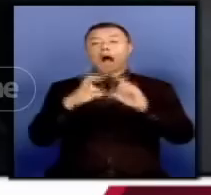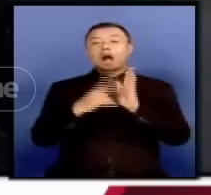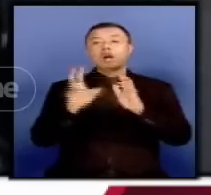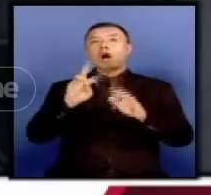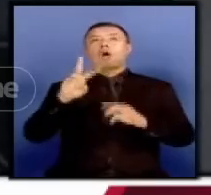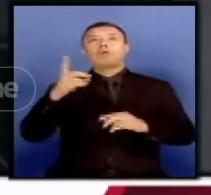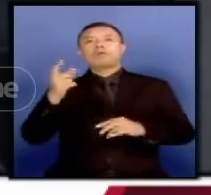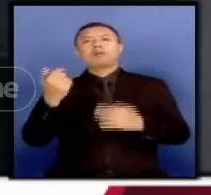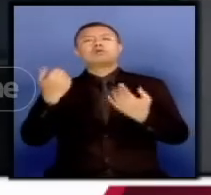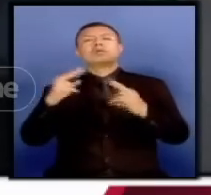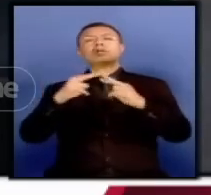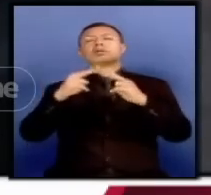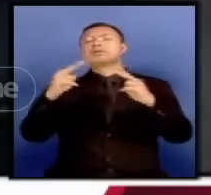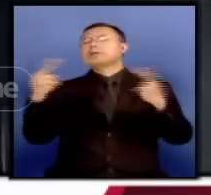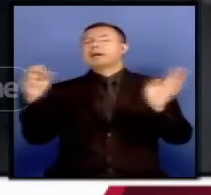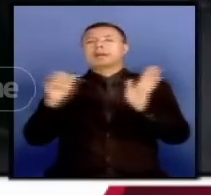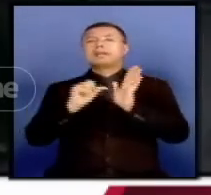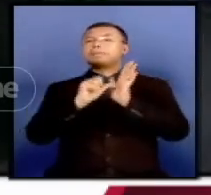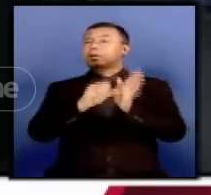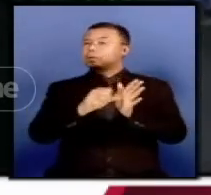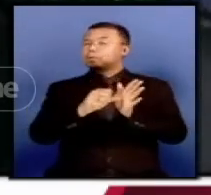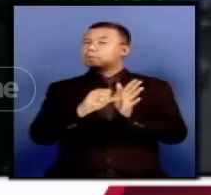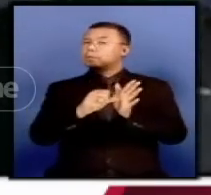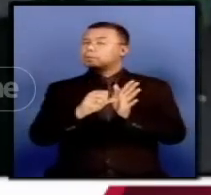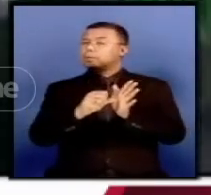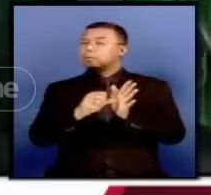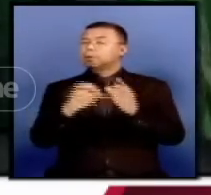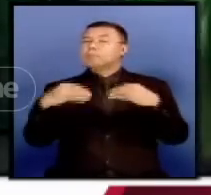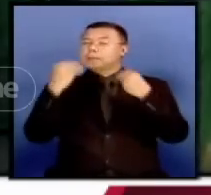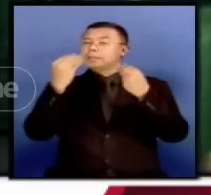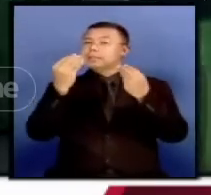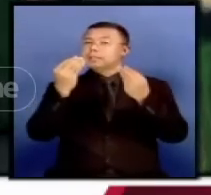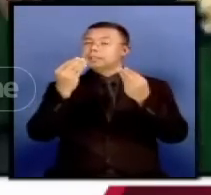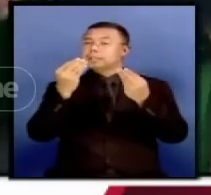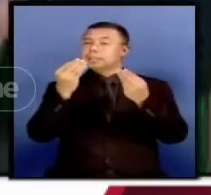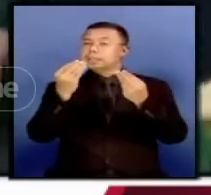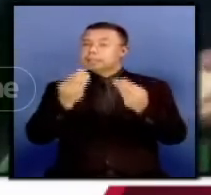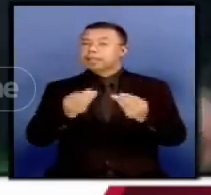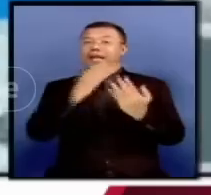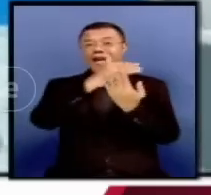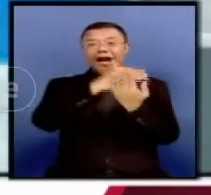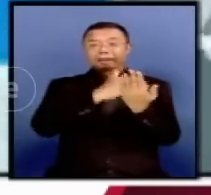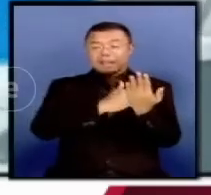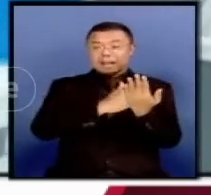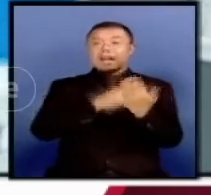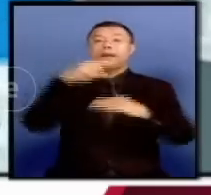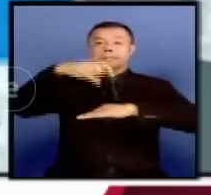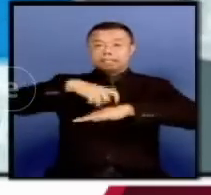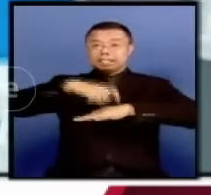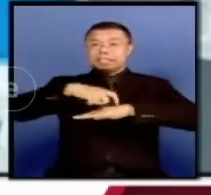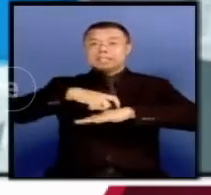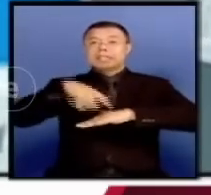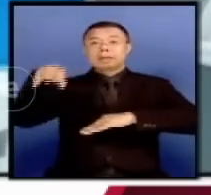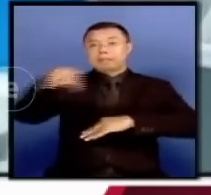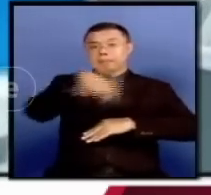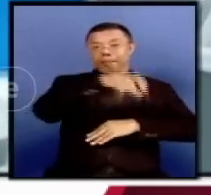sudah sangat membantu dengan memberikan daftar masjid-masjid yang ada